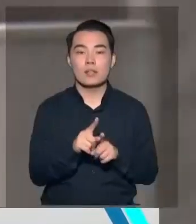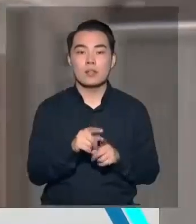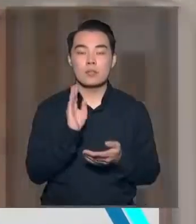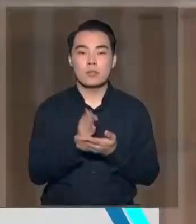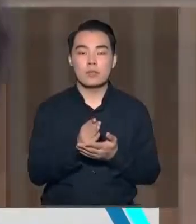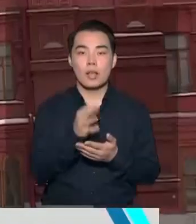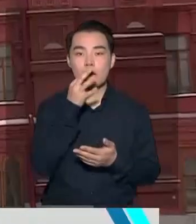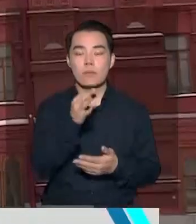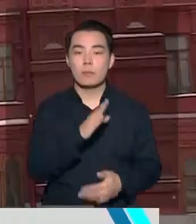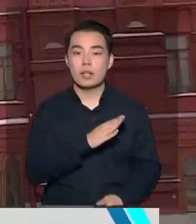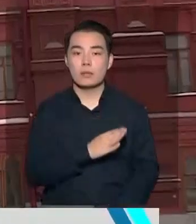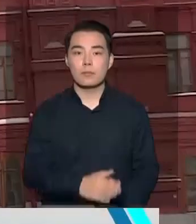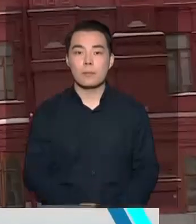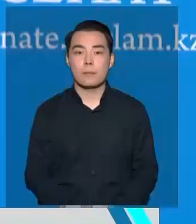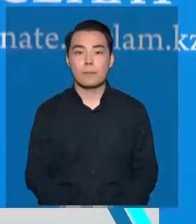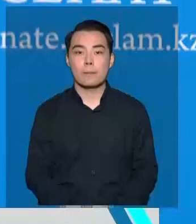болады.